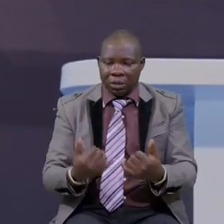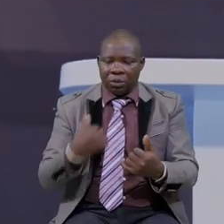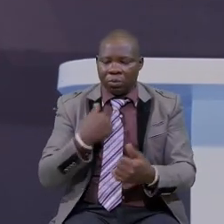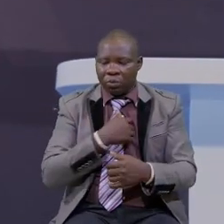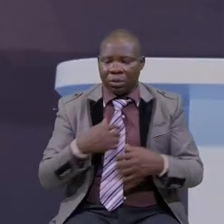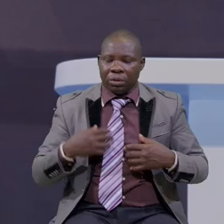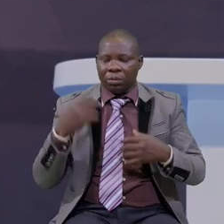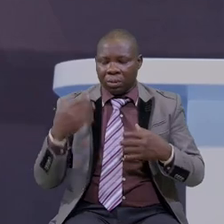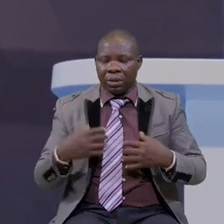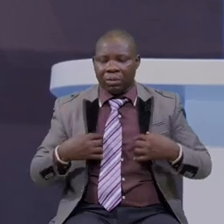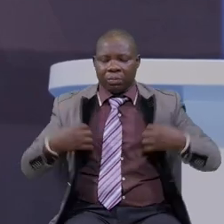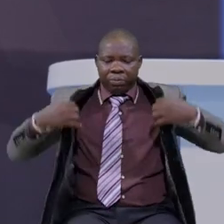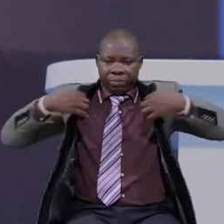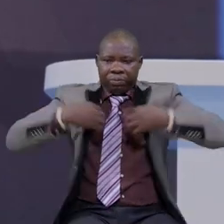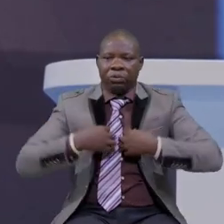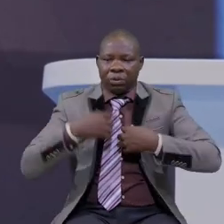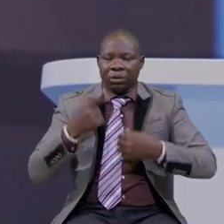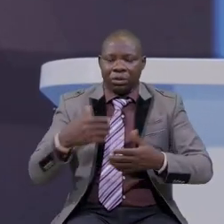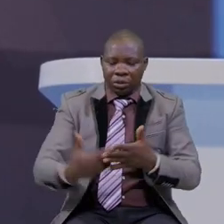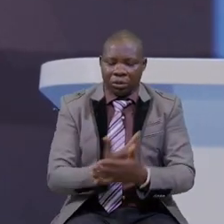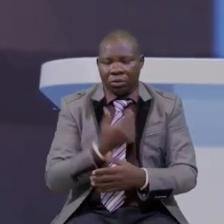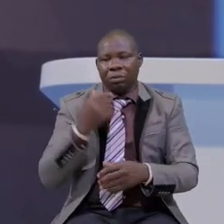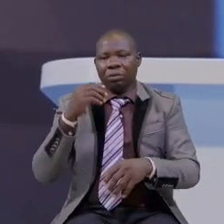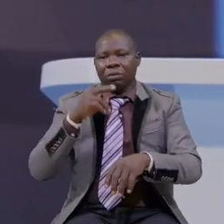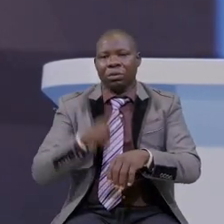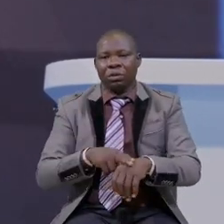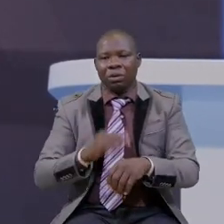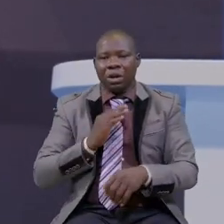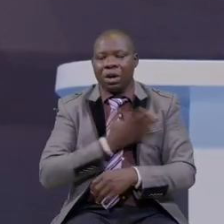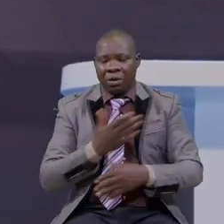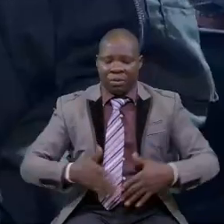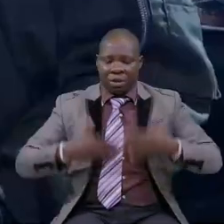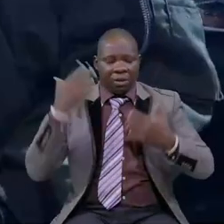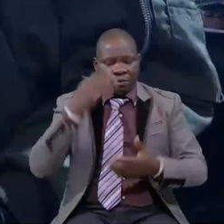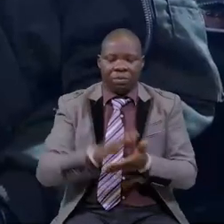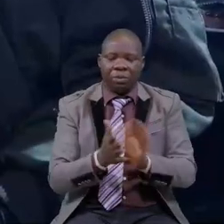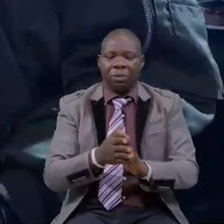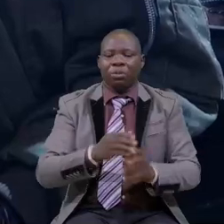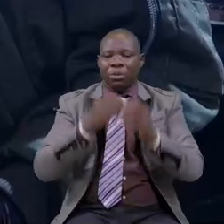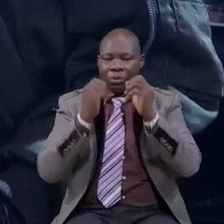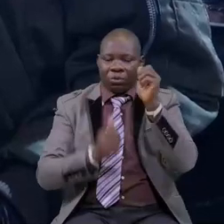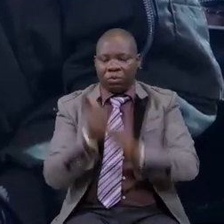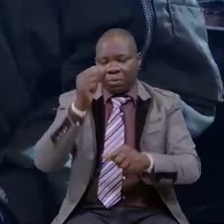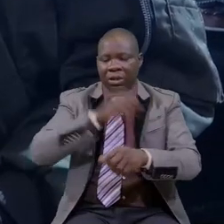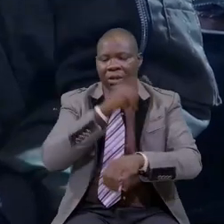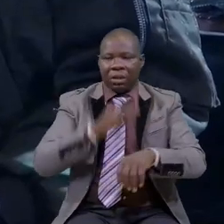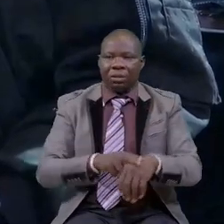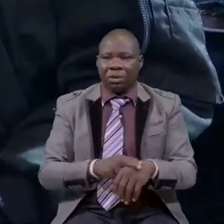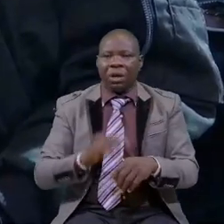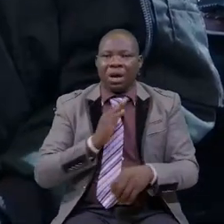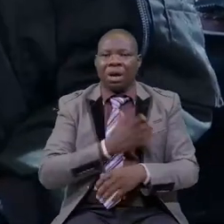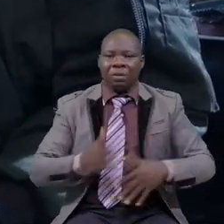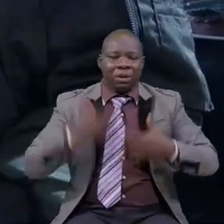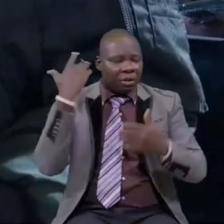la nature divine. Et nos vies seront surnaturelles. Nos vies